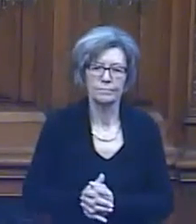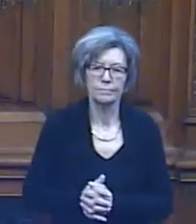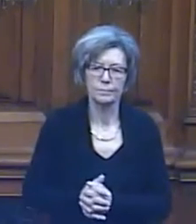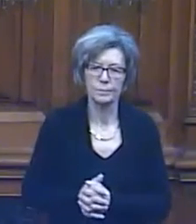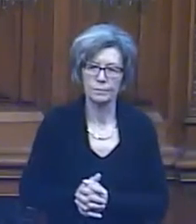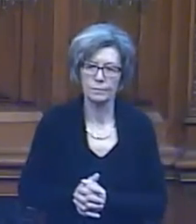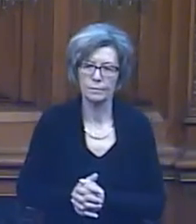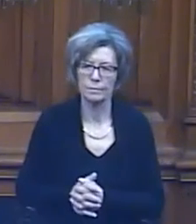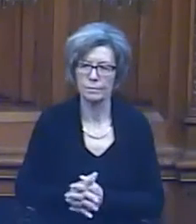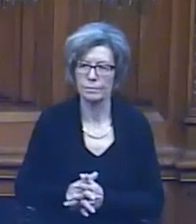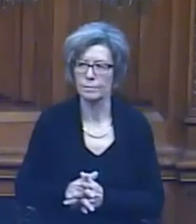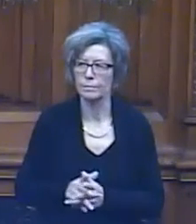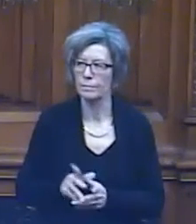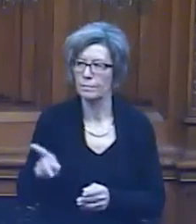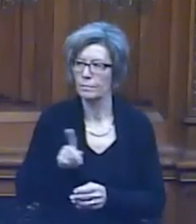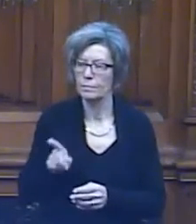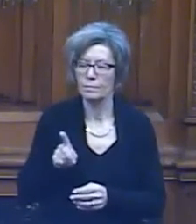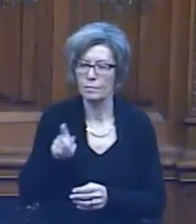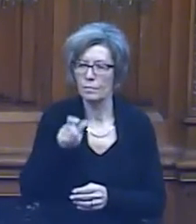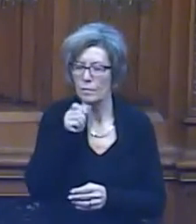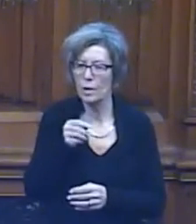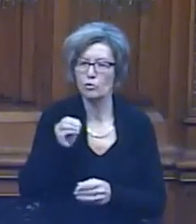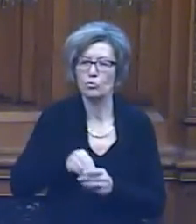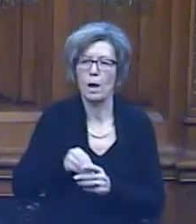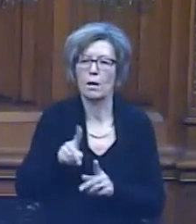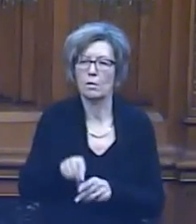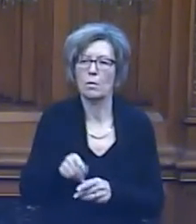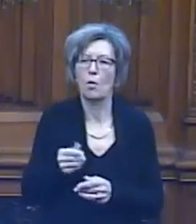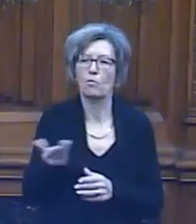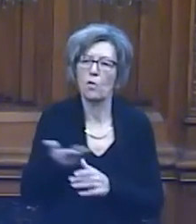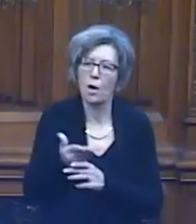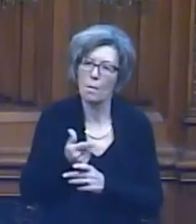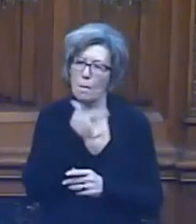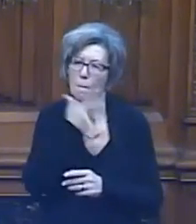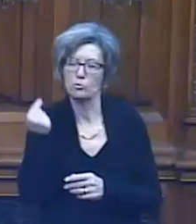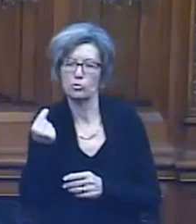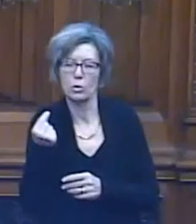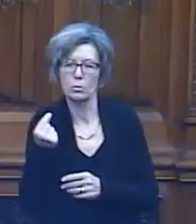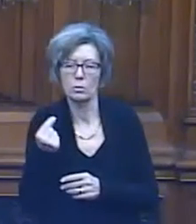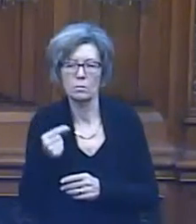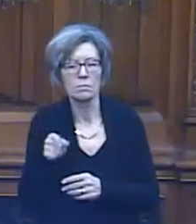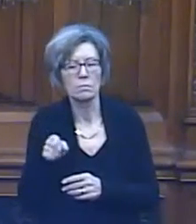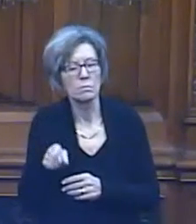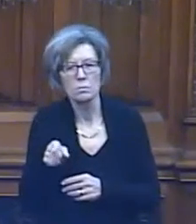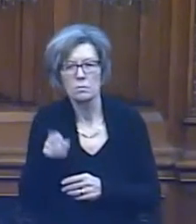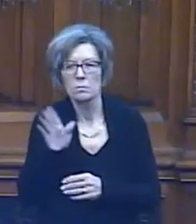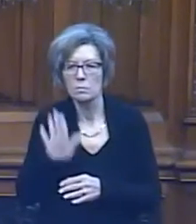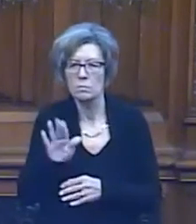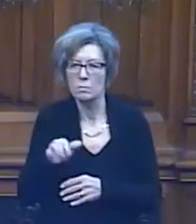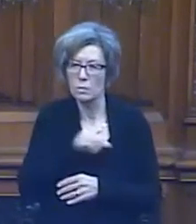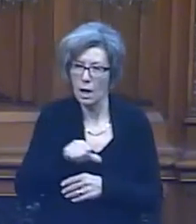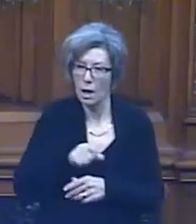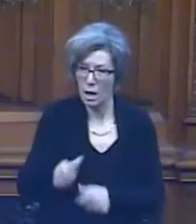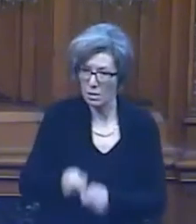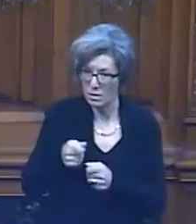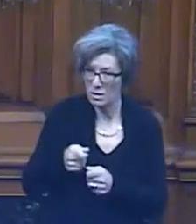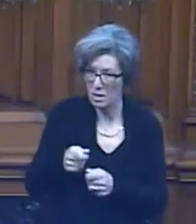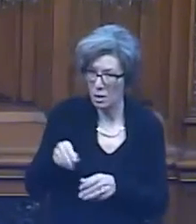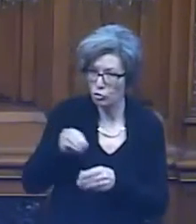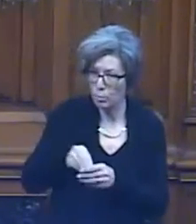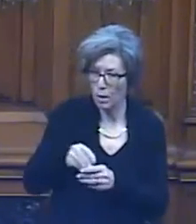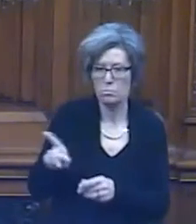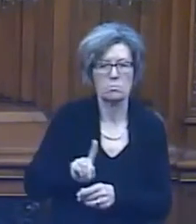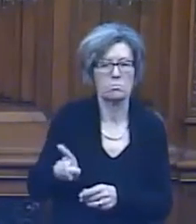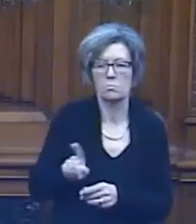sparen nicht auf den Rücken der Ärmsten. Nein, wir sparen nicht bei Alleinerzieherinnen.